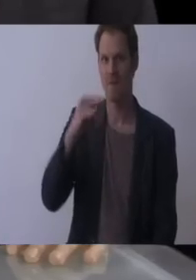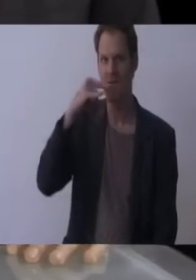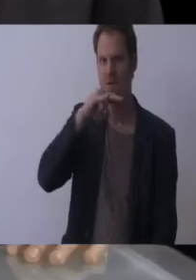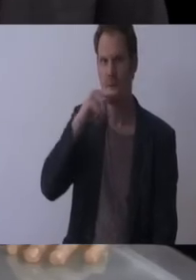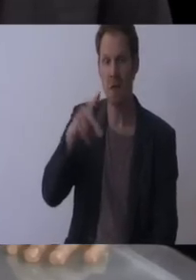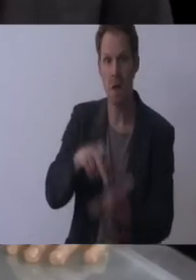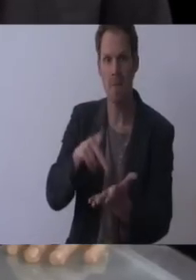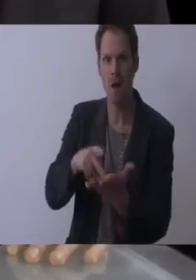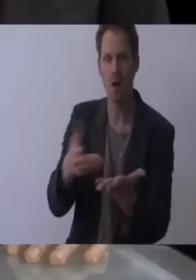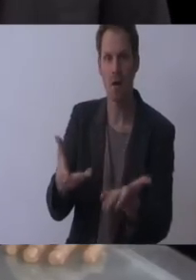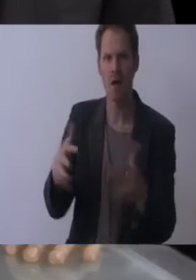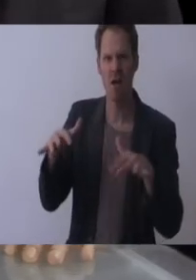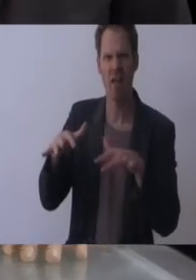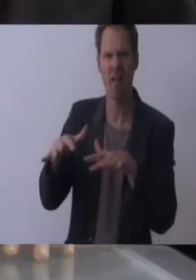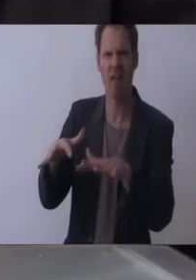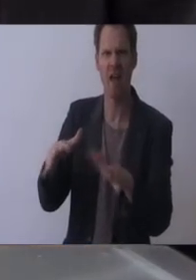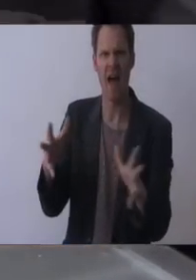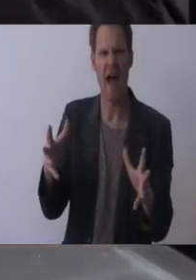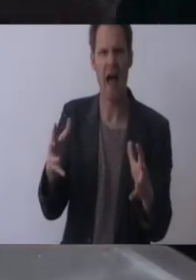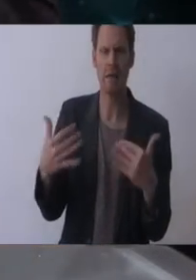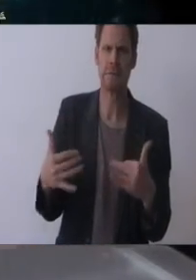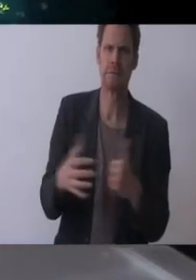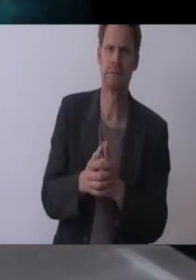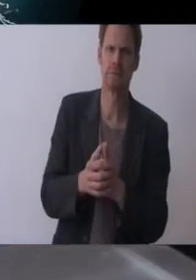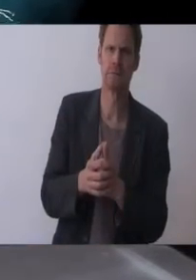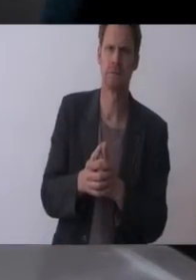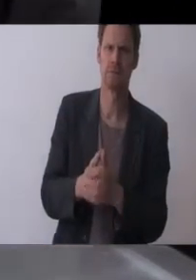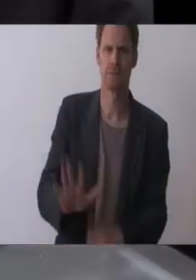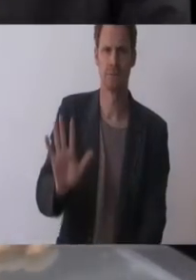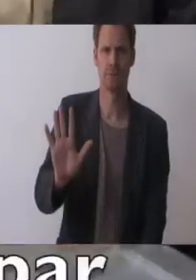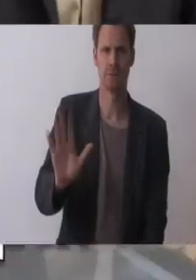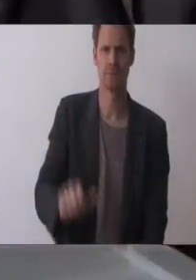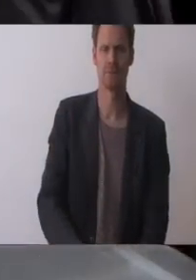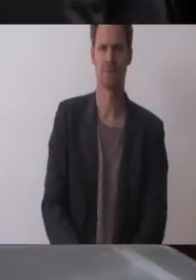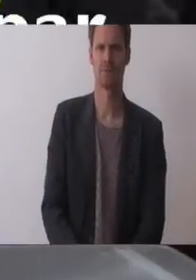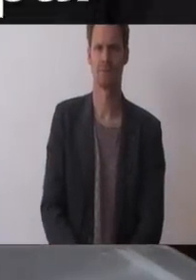On n'avait jamais vu autant de vampires dans Paris.